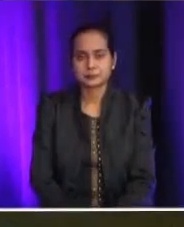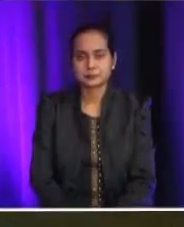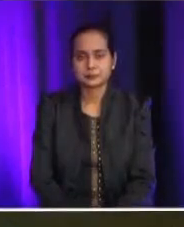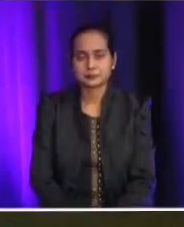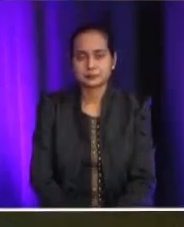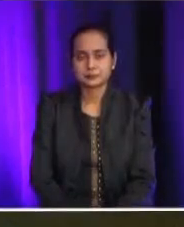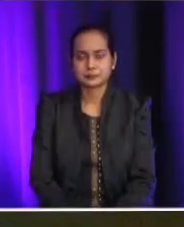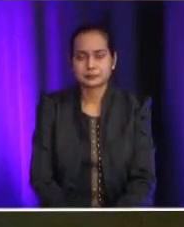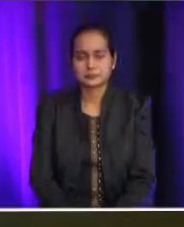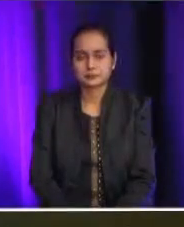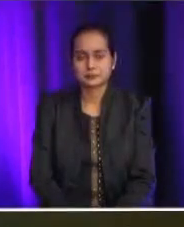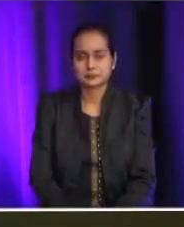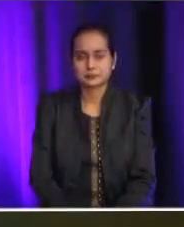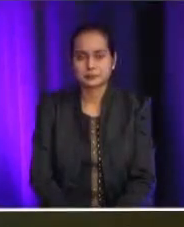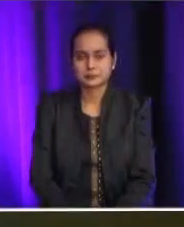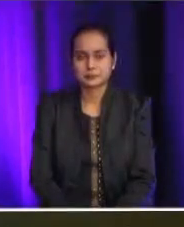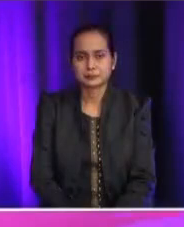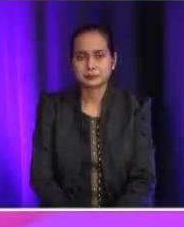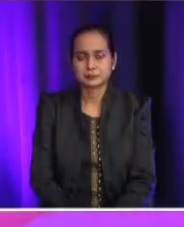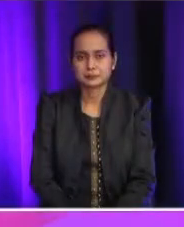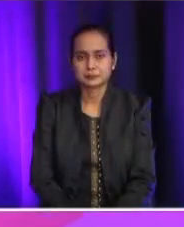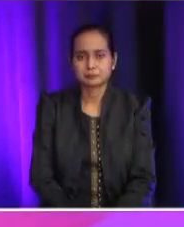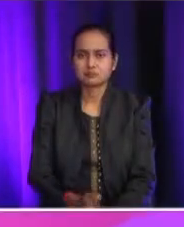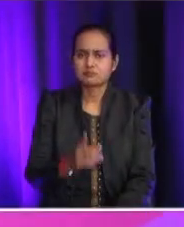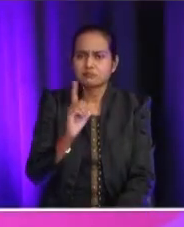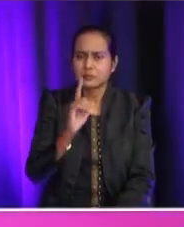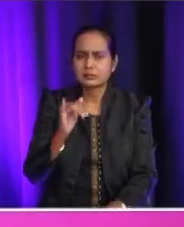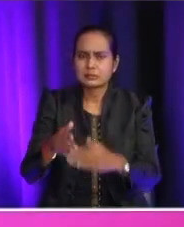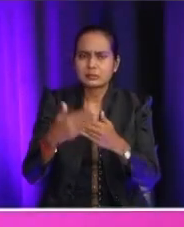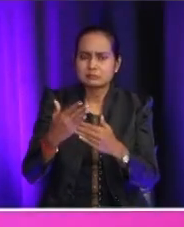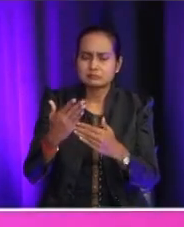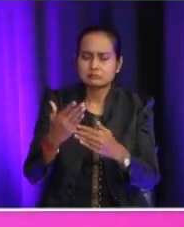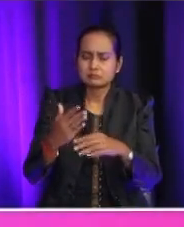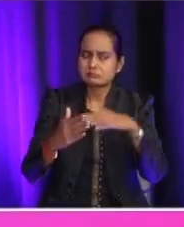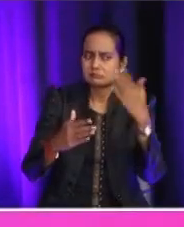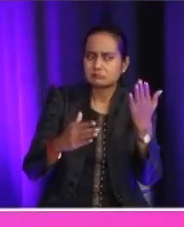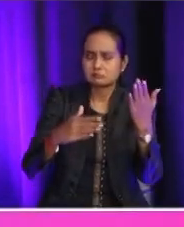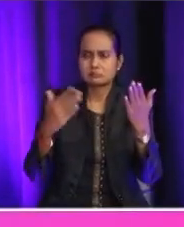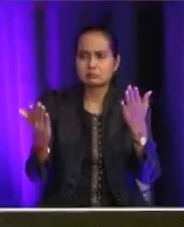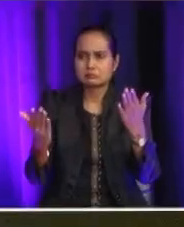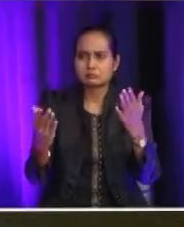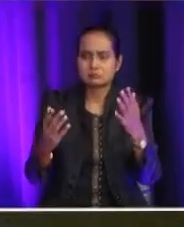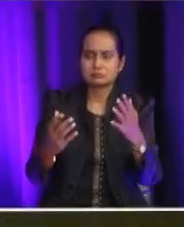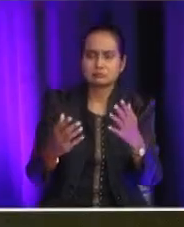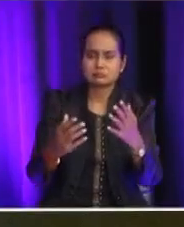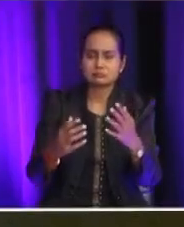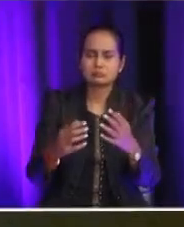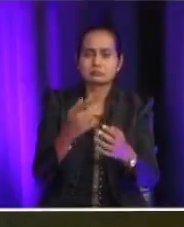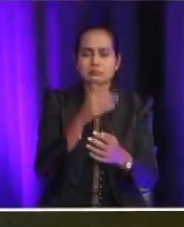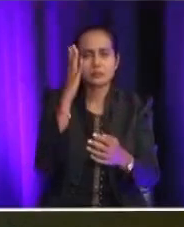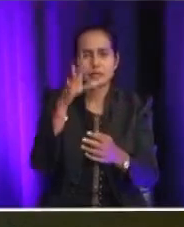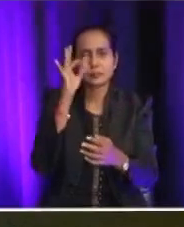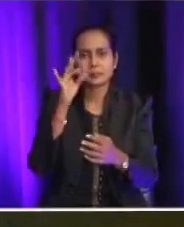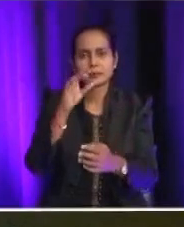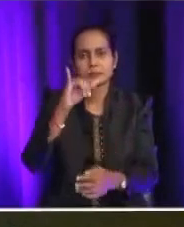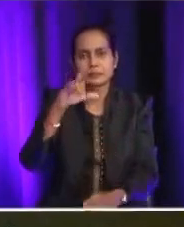lah, saya? Antara yang Ilhan dengan Adania yang mana lebih mudah? Kalau saya cikgu, saya akan memilih cara Ilhan sebab mungkin saya